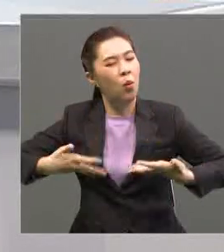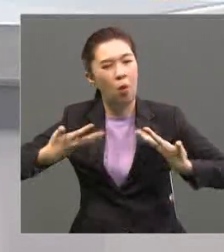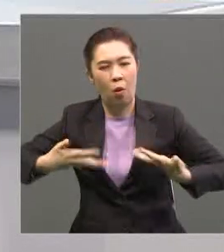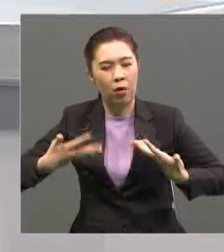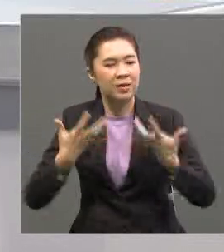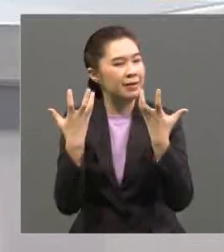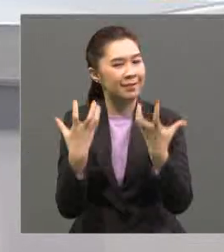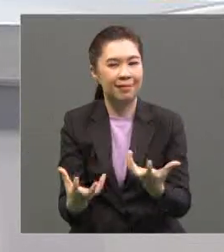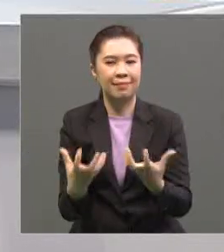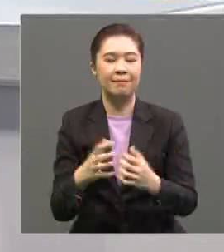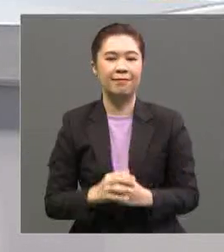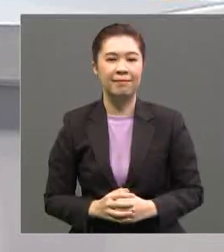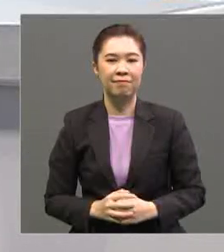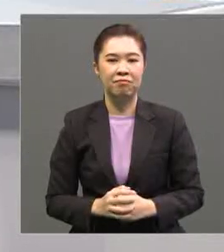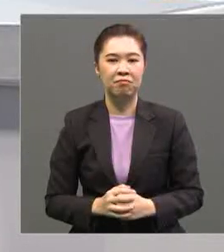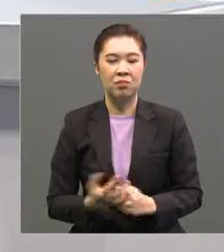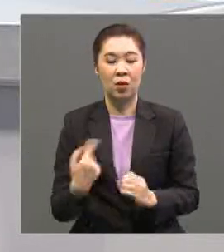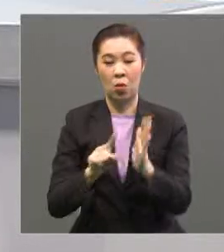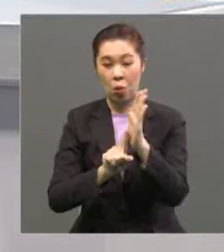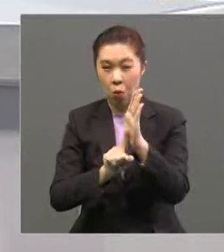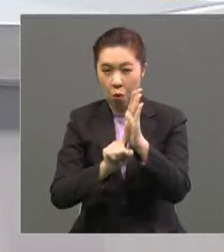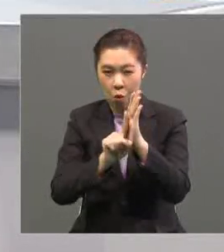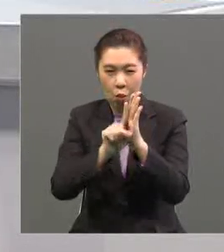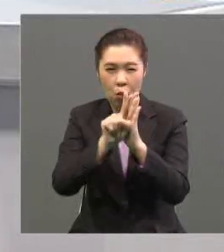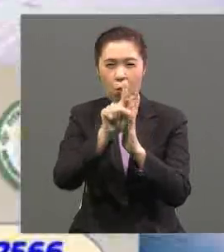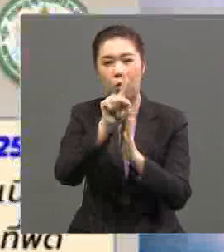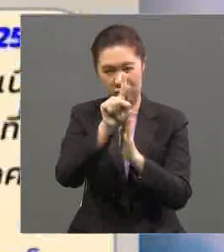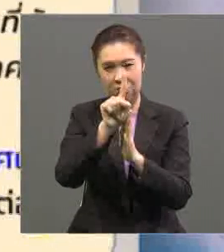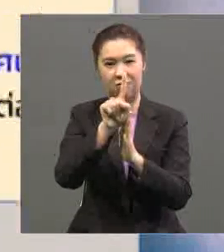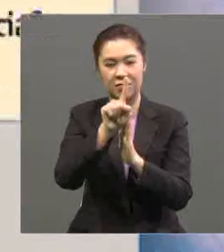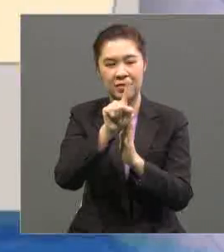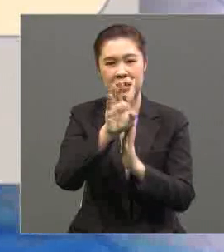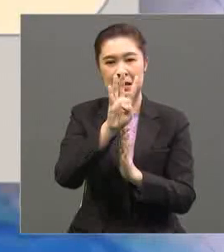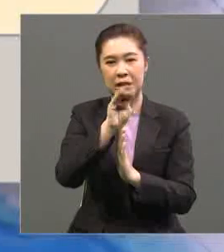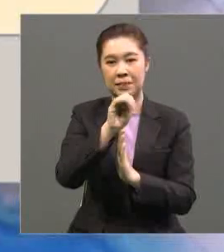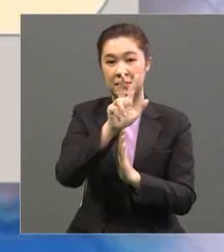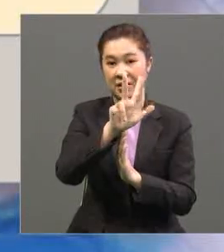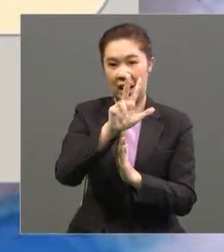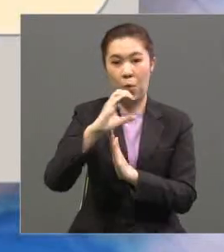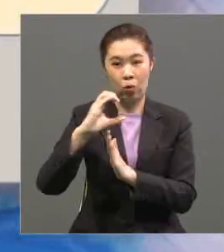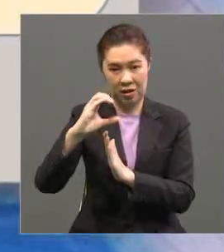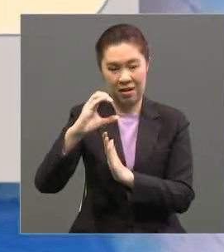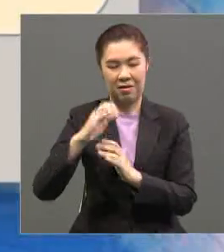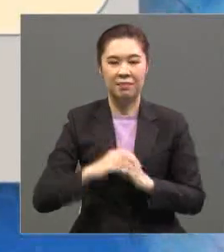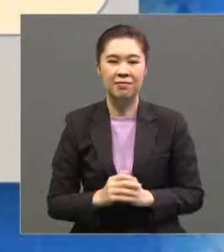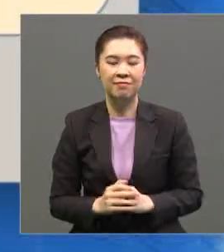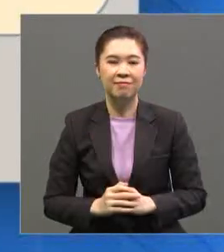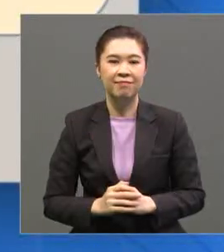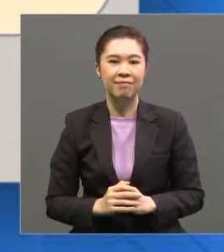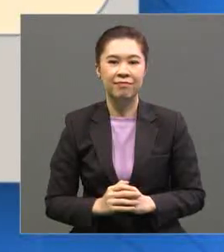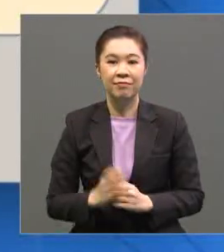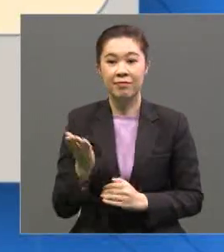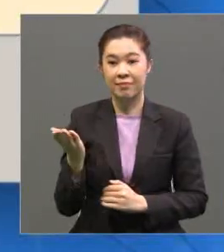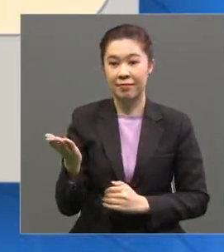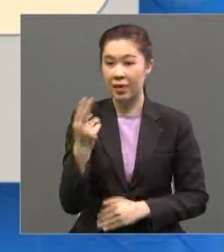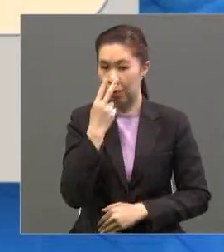จัดร้อนหนักมากทีเด ีย วอุณหภูมิเนี่ยคุณผู้ชมครับอาจจะสูงได้ถึง43องศาเซลเซียสเลยทีเดียวครับเอาไปดูการ